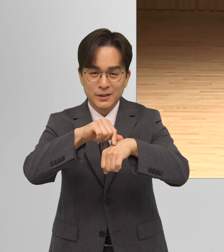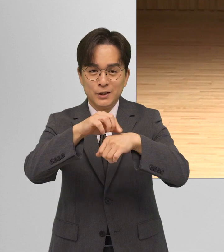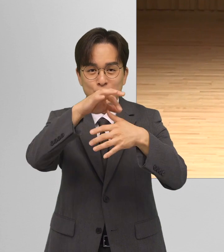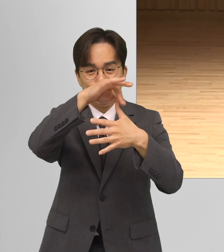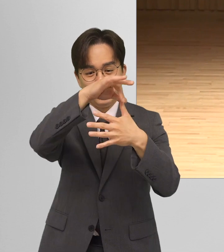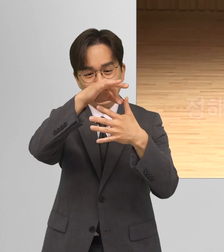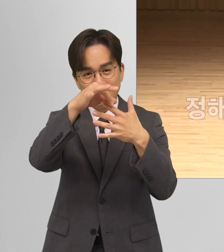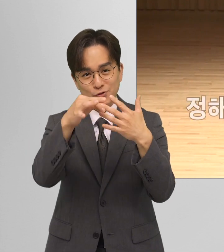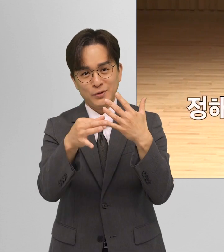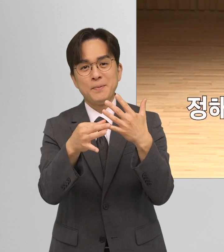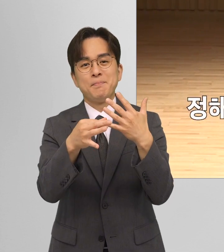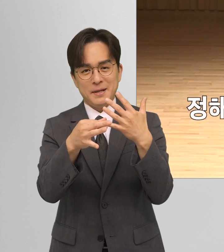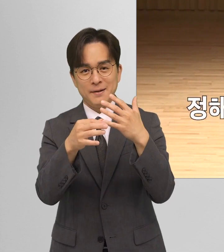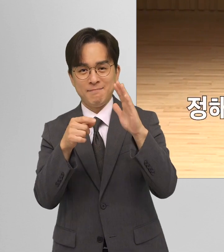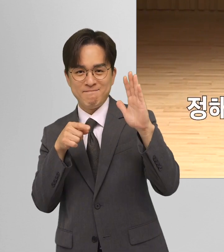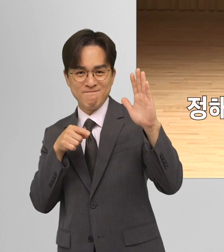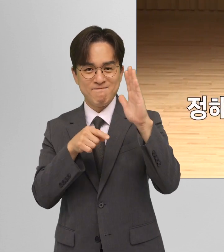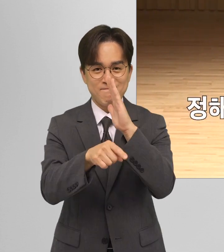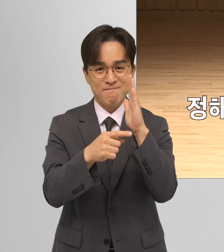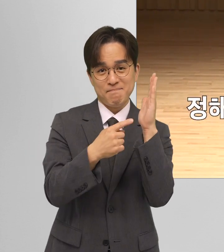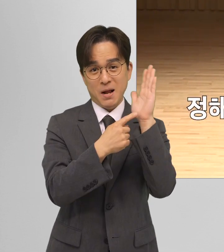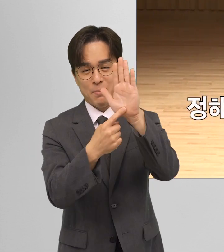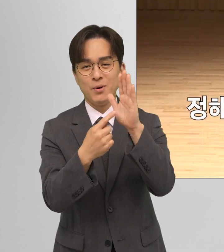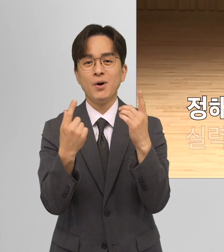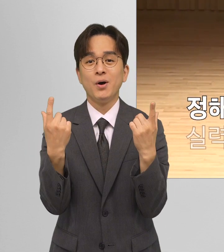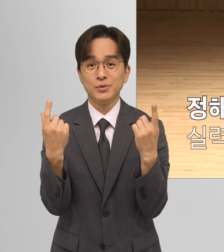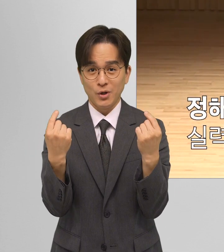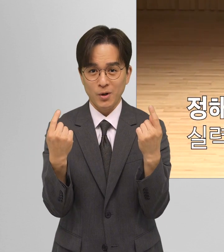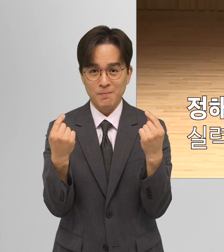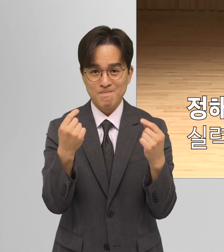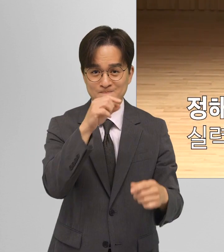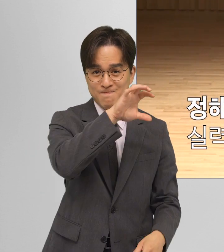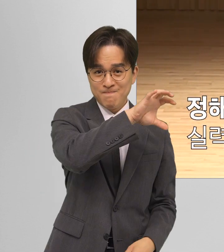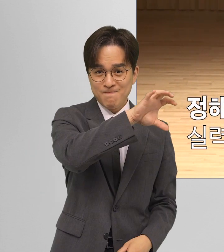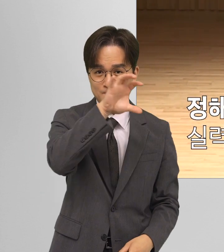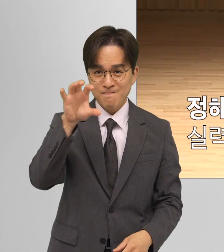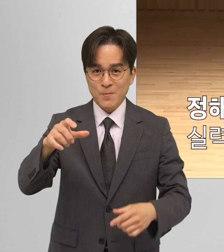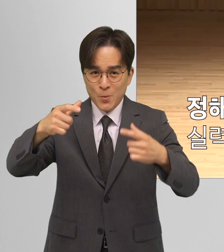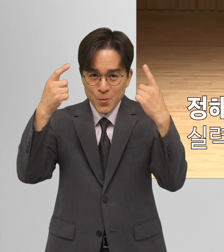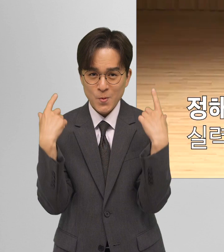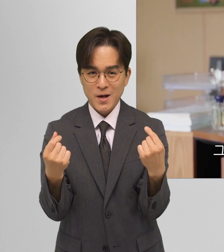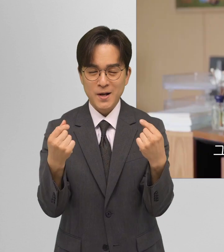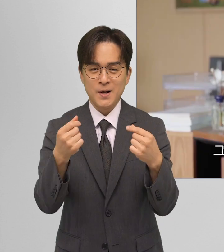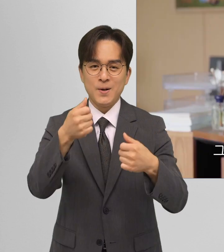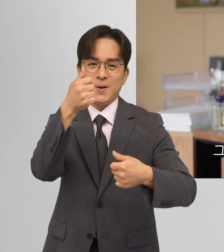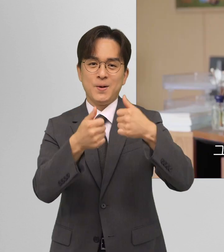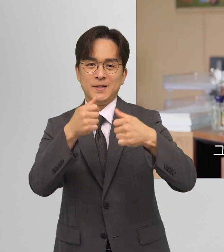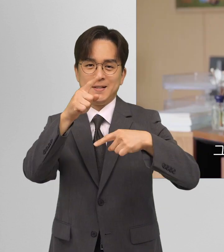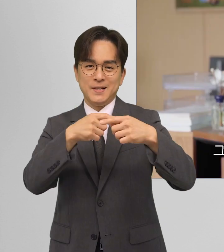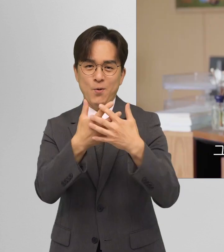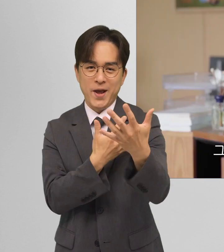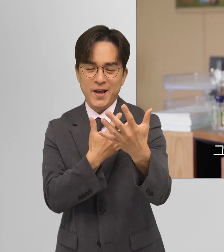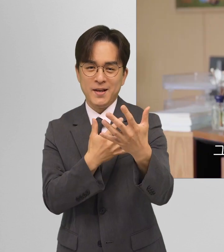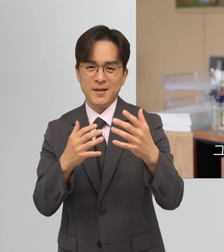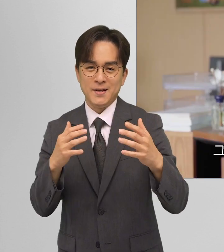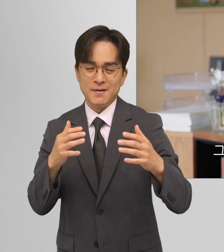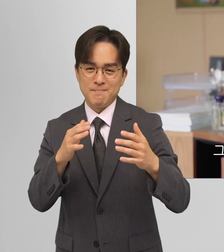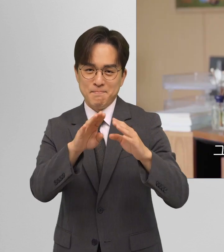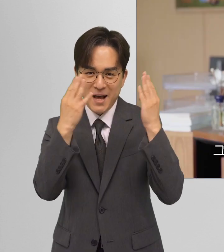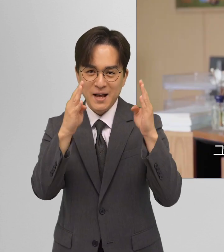특징이 정해진 날, 정해진 시간에 자기 실력을 발휘를 해야 되는 거 아닙니까? 그것도 단 한